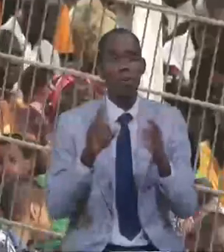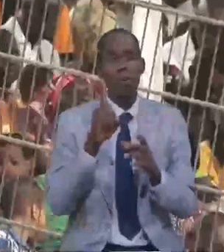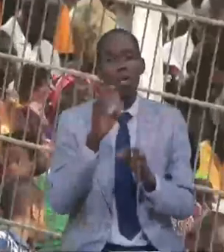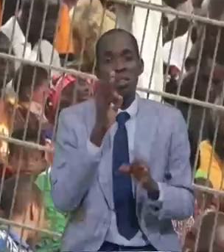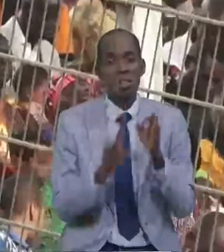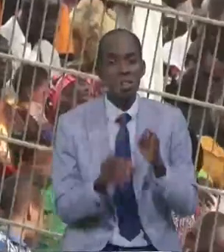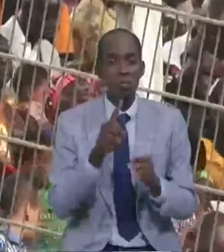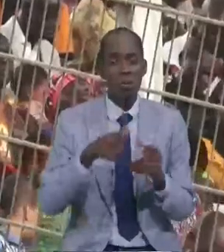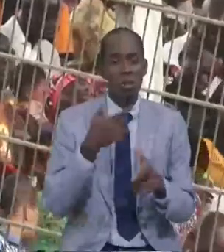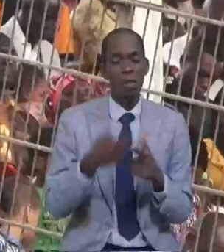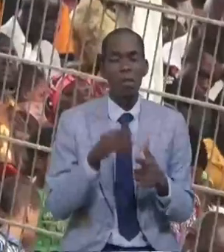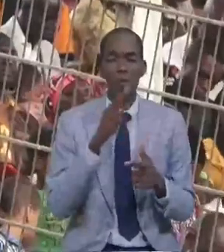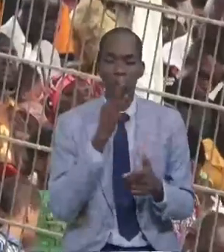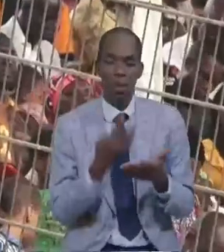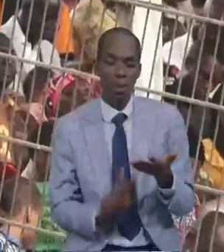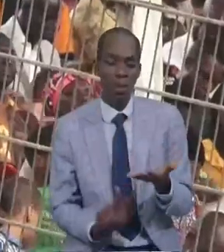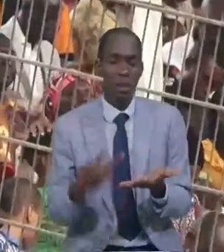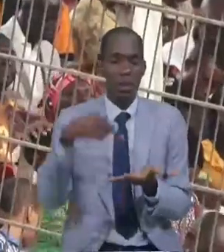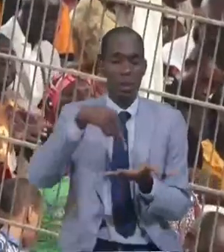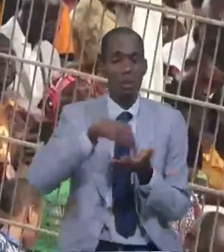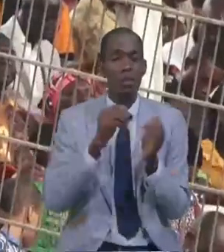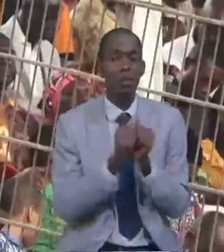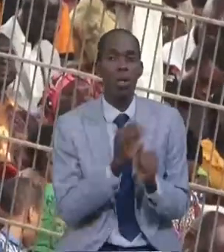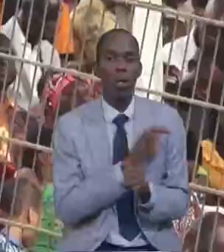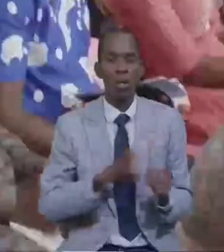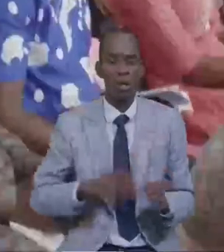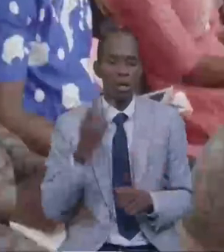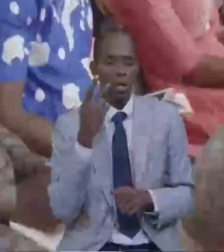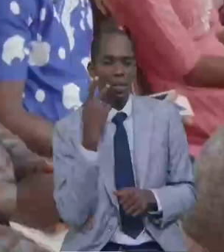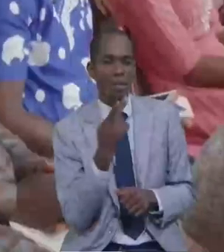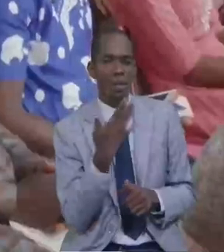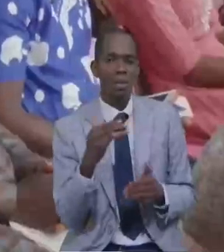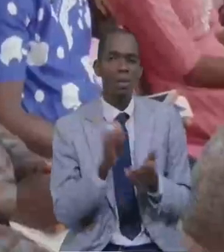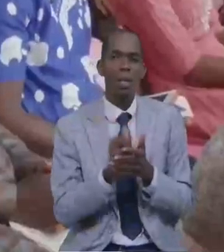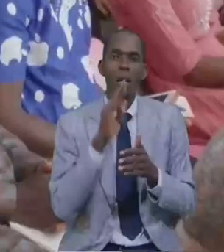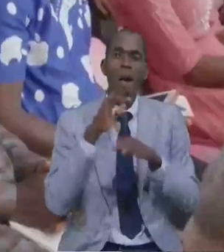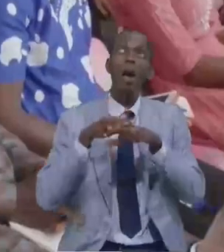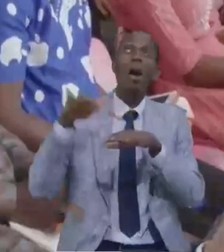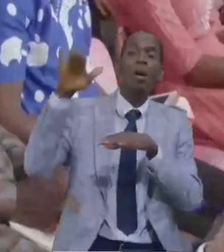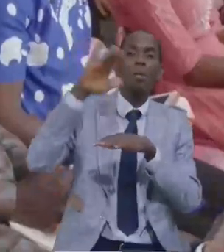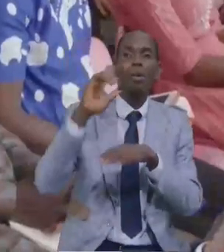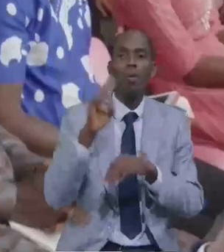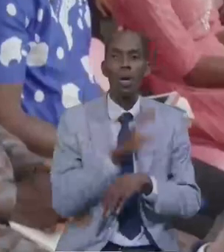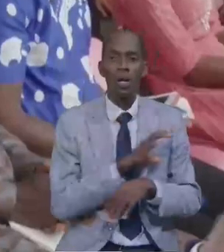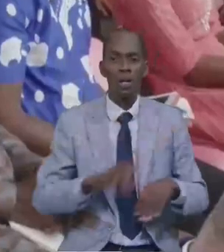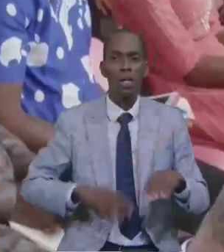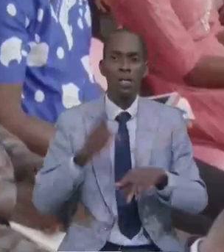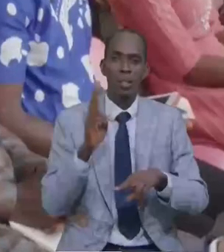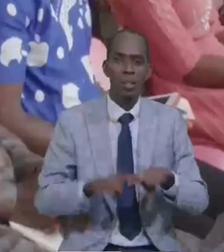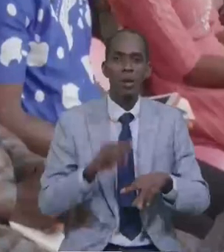haut. Où Christ est assis à la droite de Dieu. Verset 2. Il nous